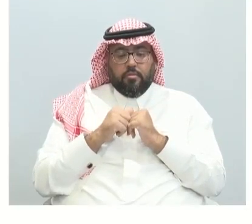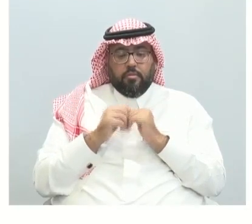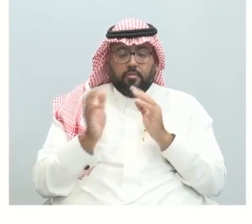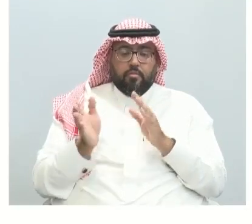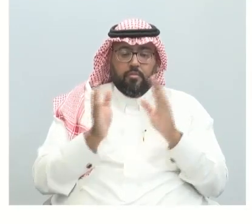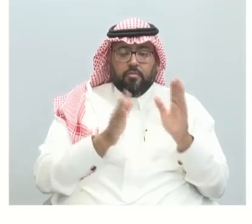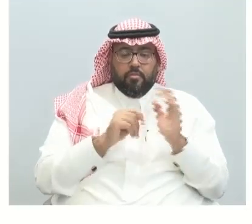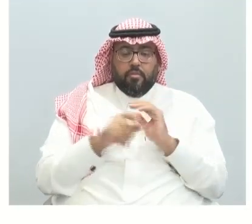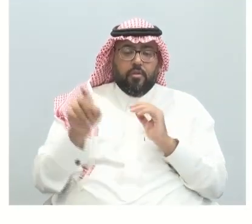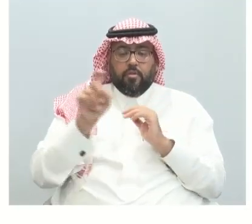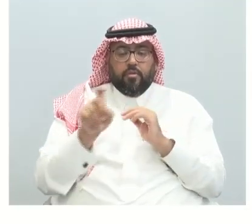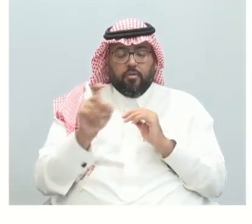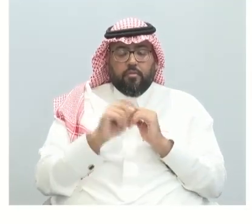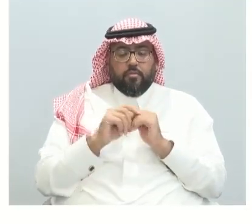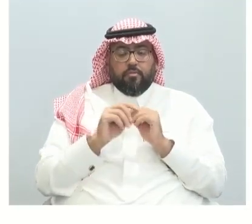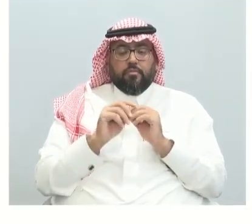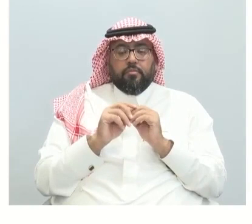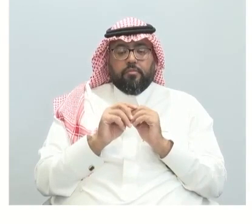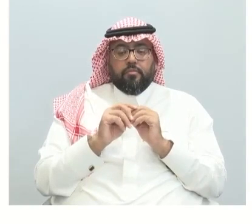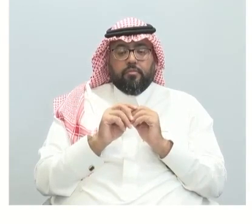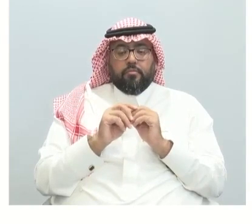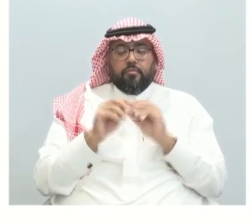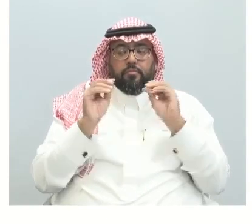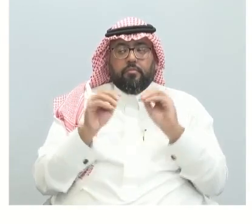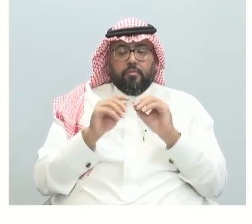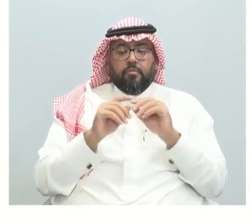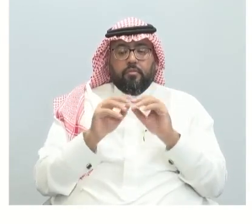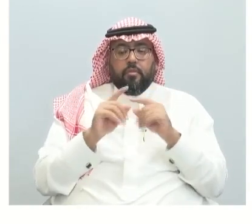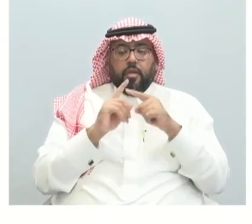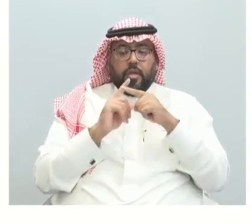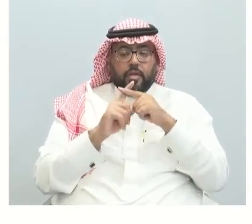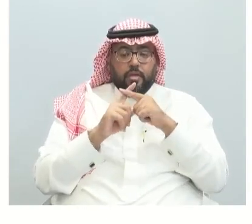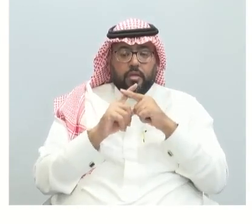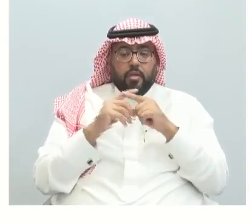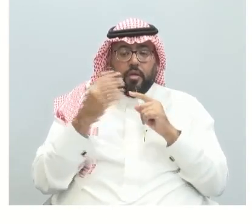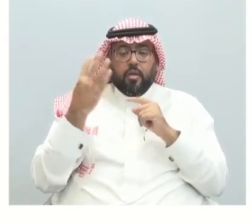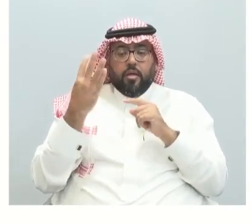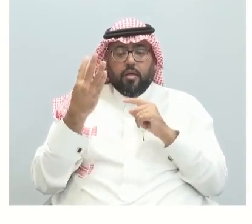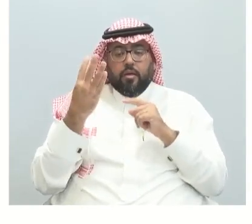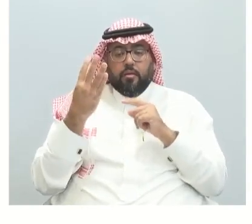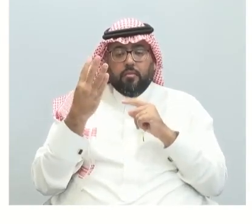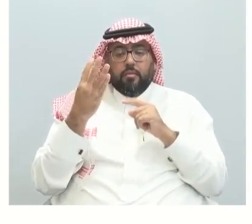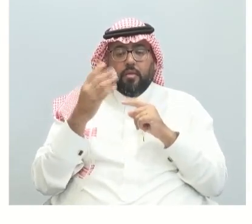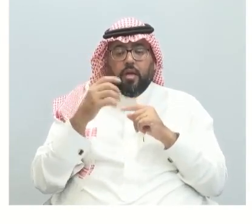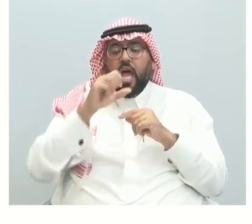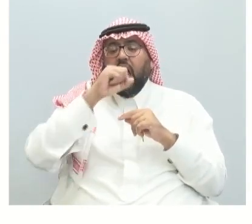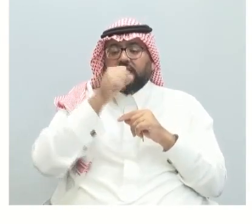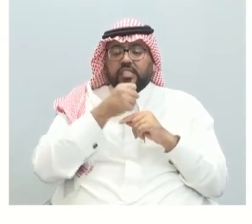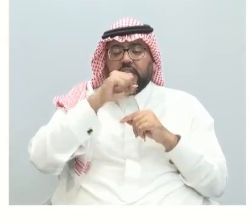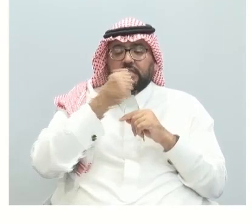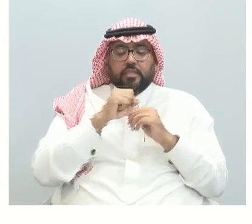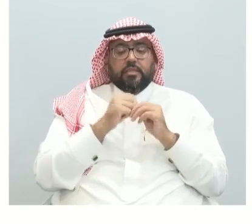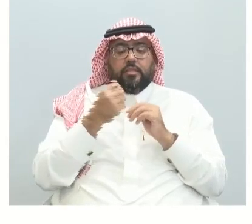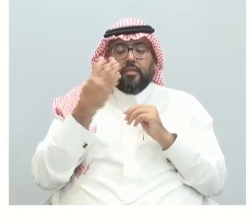ننتقل الى السؤال الاخر اضع علامه اكس على اربع جزرات ثم اكتب هنا جمله